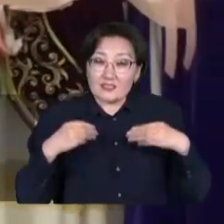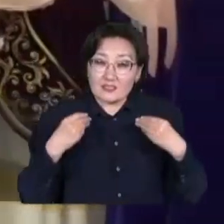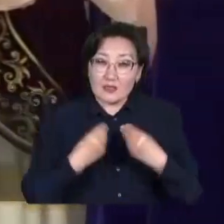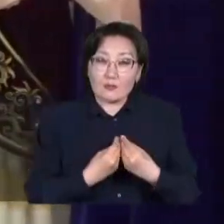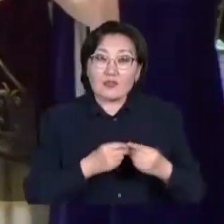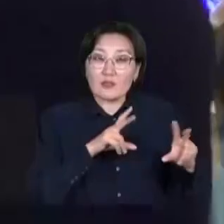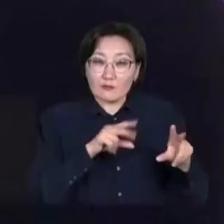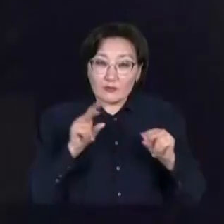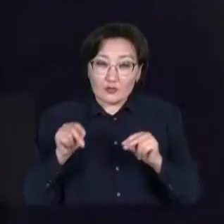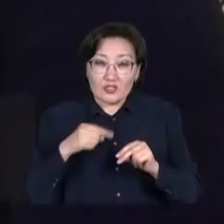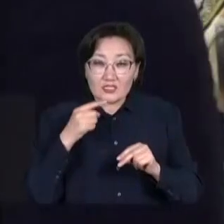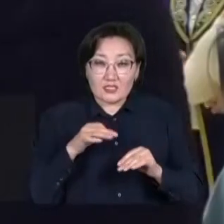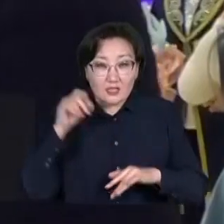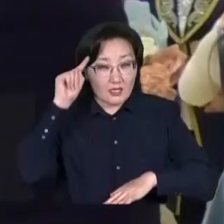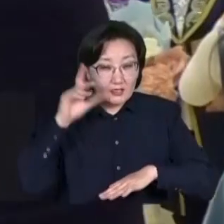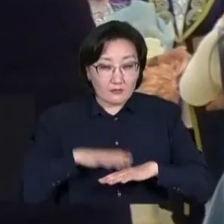глава области.